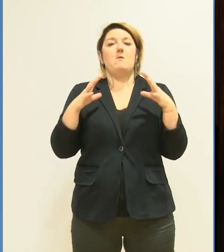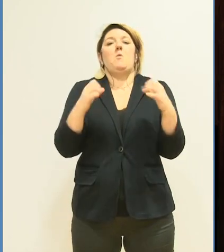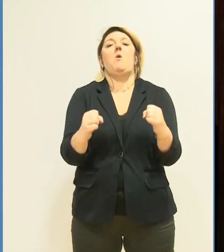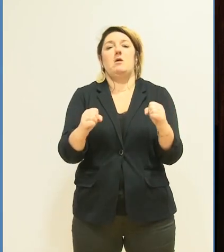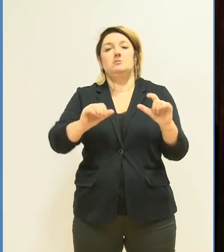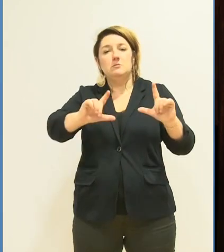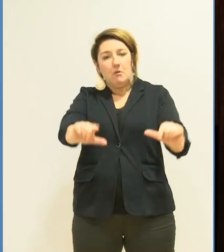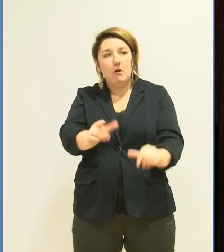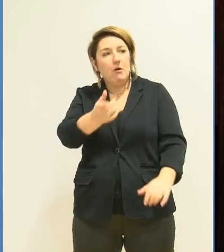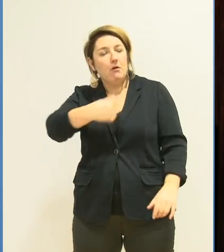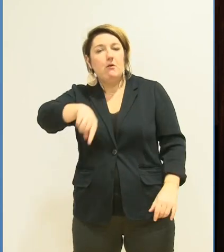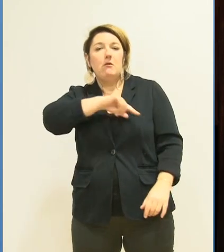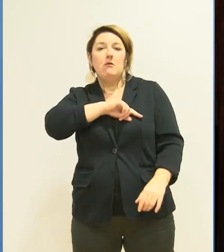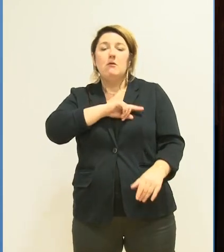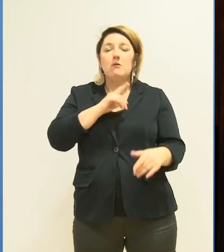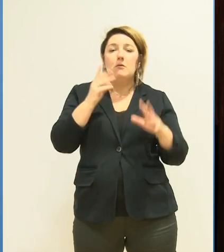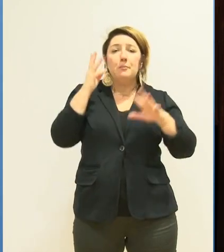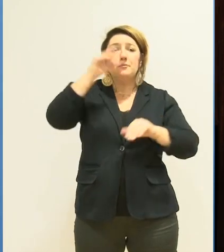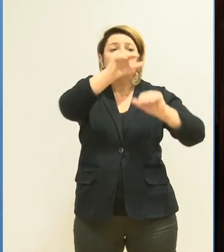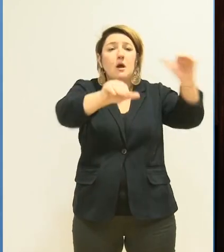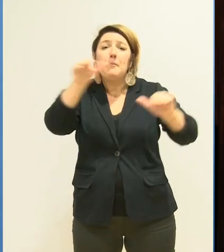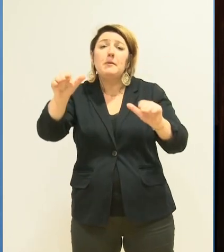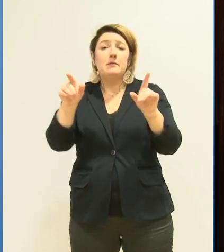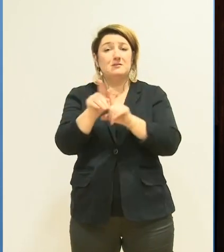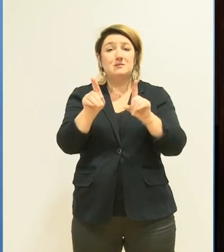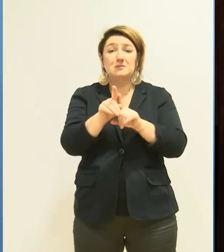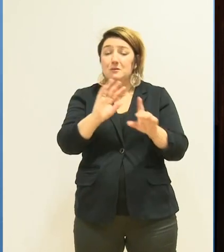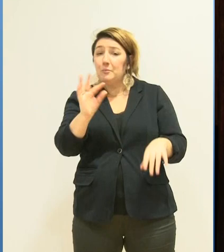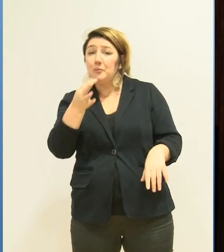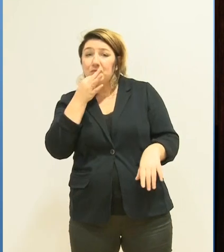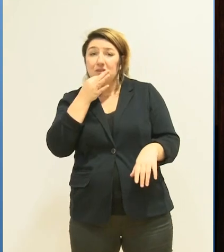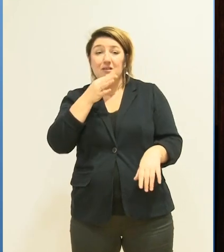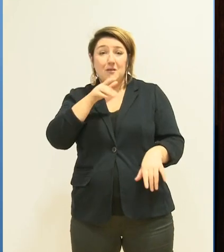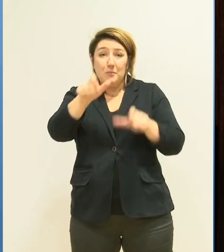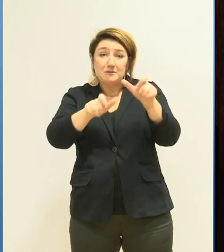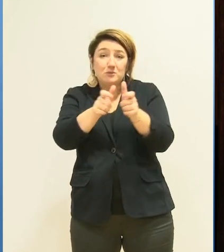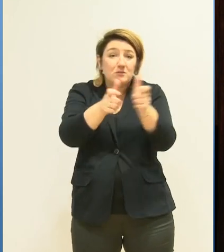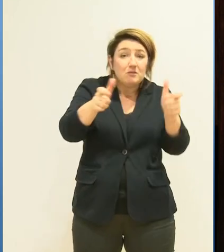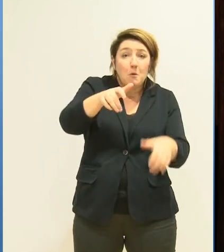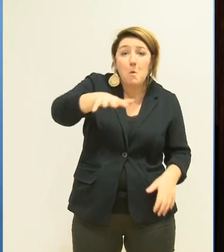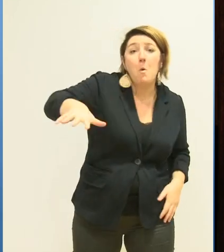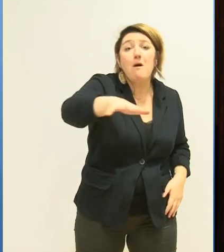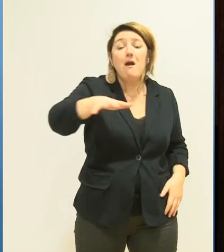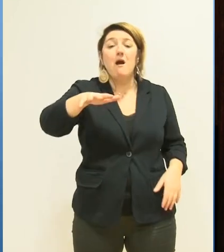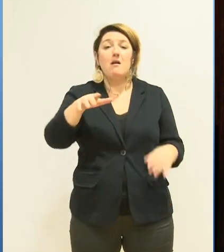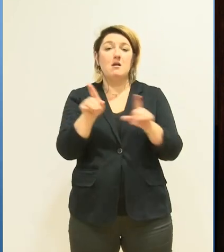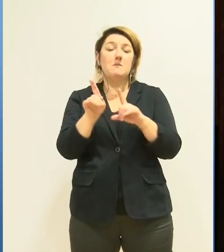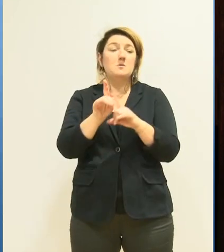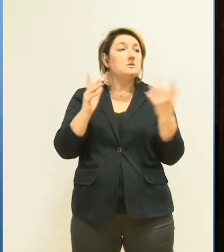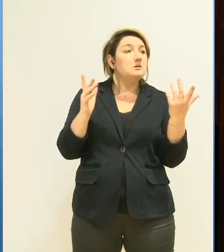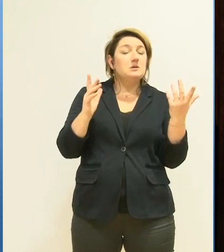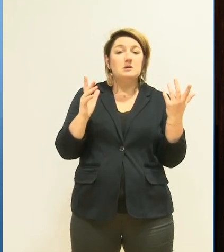projets il a permis aussi de s'appuyer sur des dynamiques locales mais aussi de créer des dynamiques